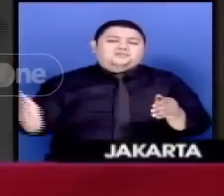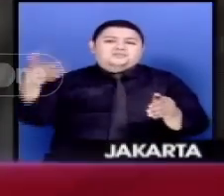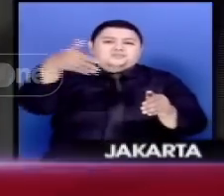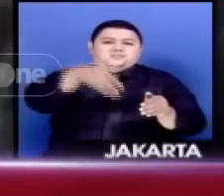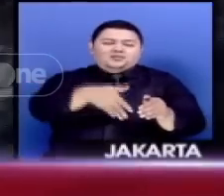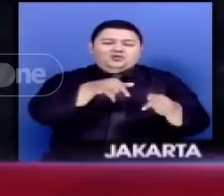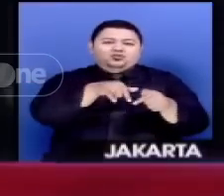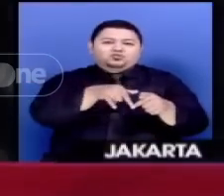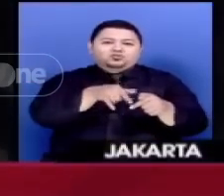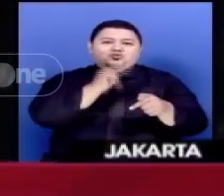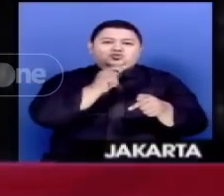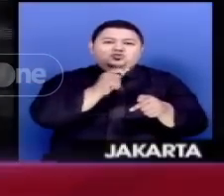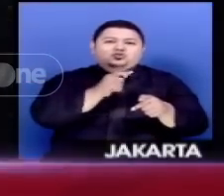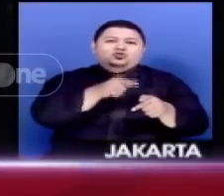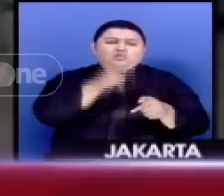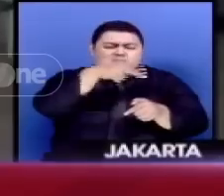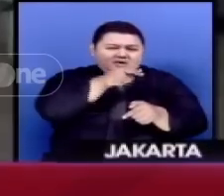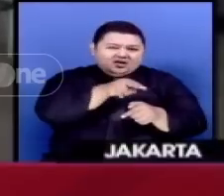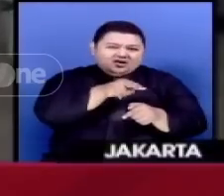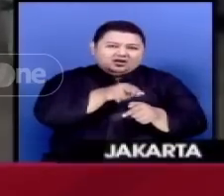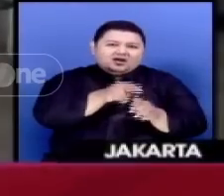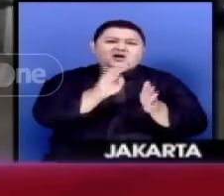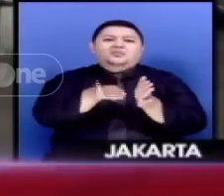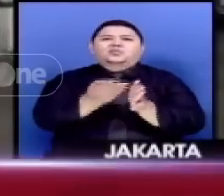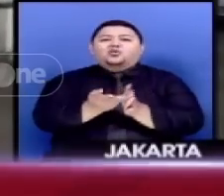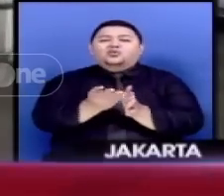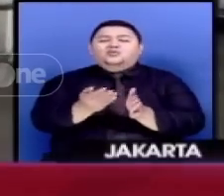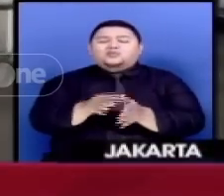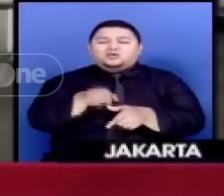berdatangan ke rumah duka untuk melayat almarhumah Mieke Wijaya.